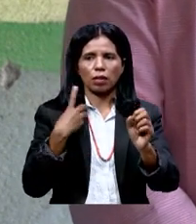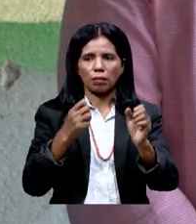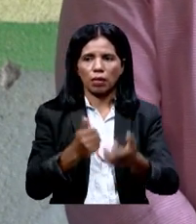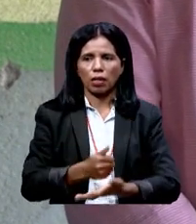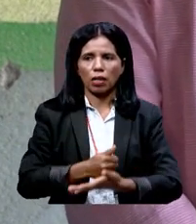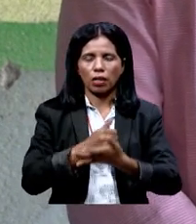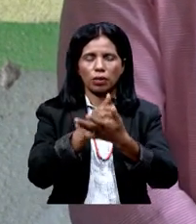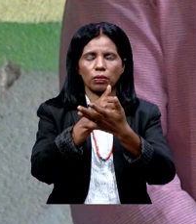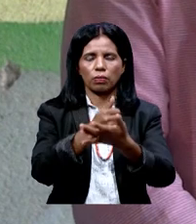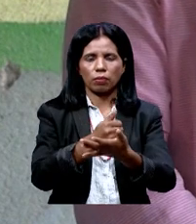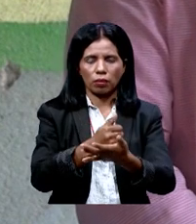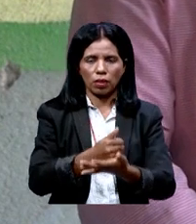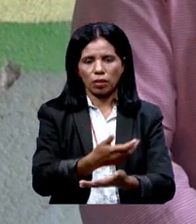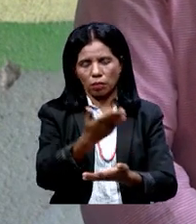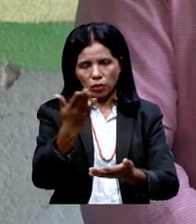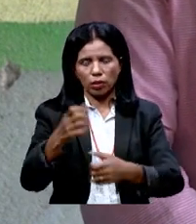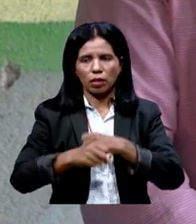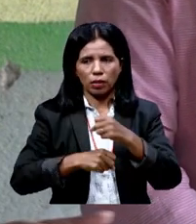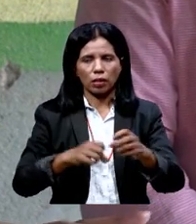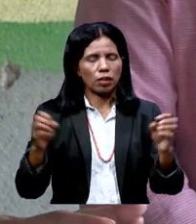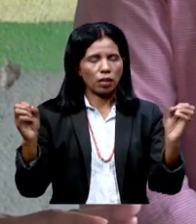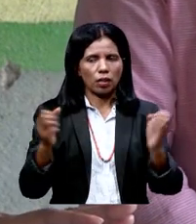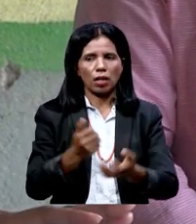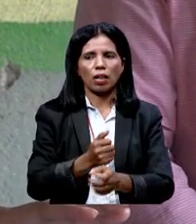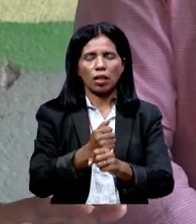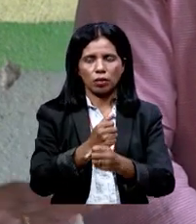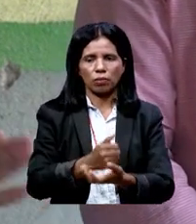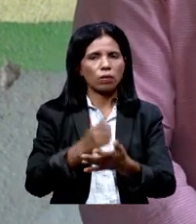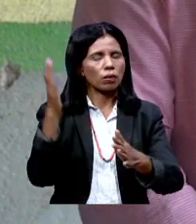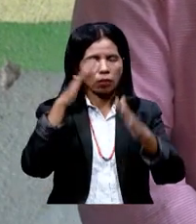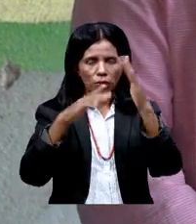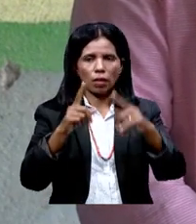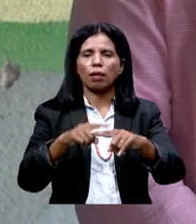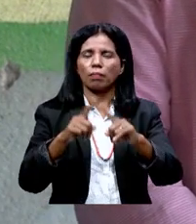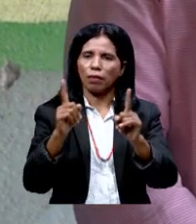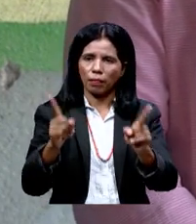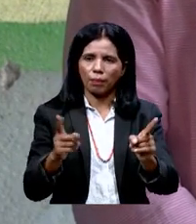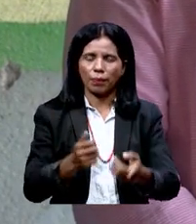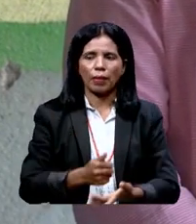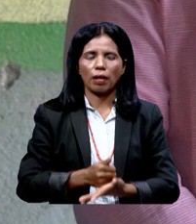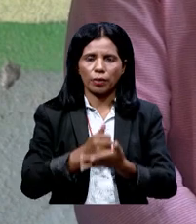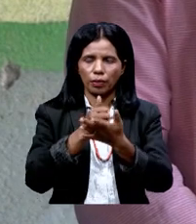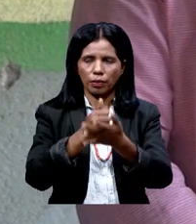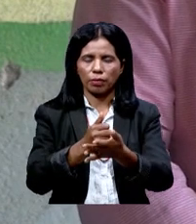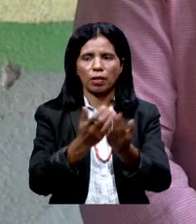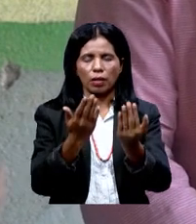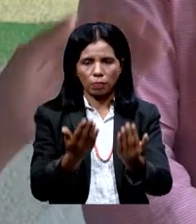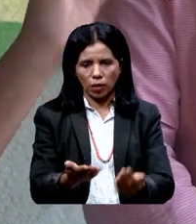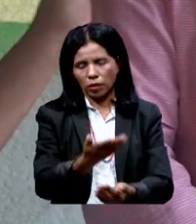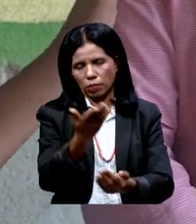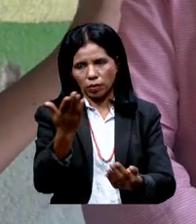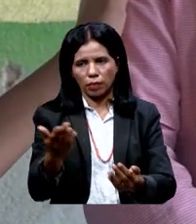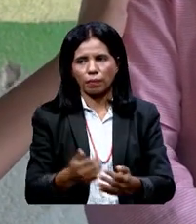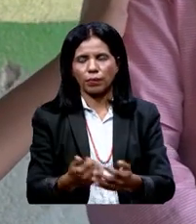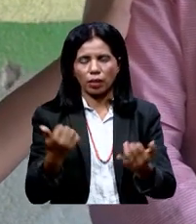ajuda hakman itu boh sir ni terus la satu resolve otu problema mai be ajuda hakman utua iya ne